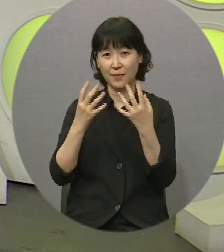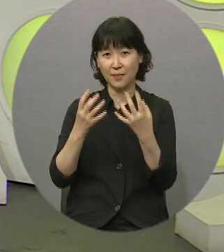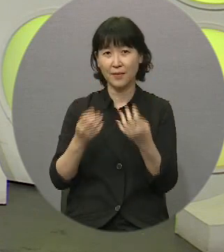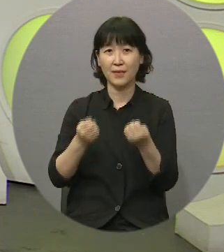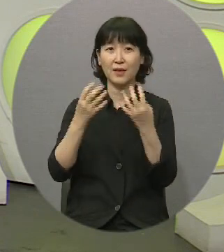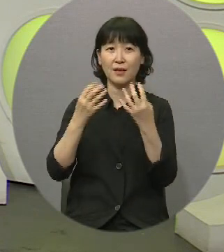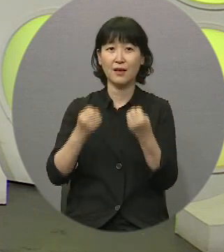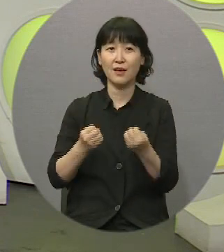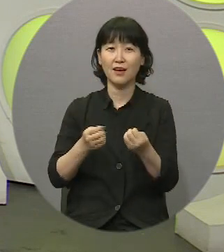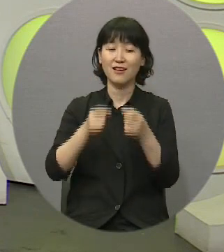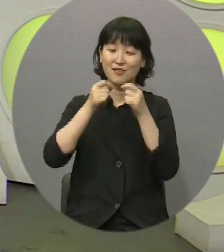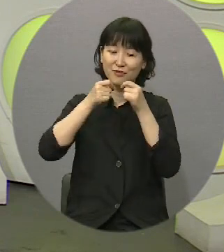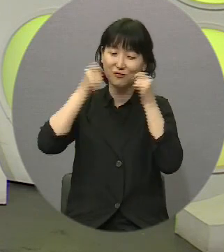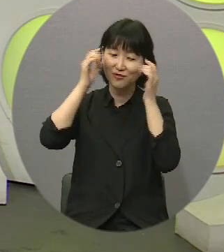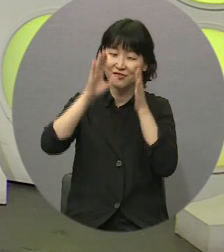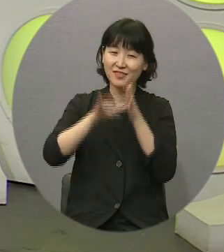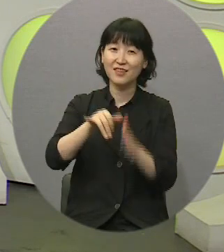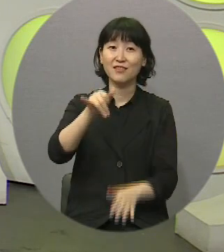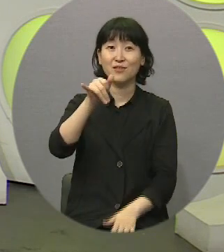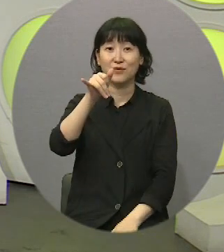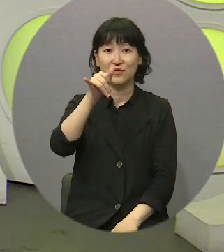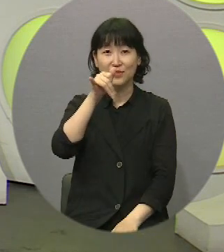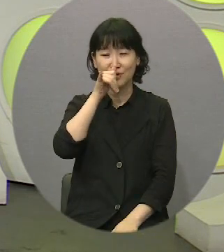울고 웃고